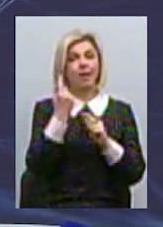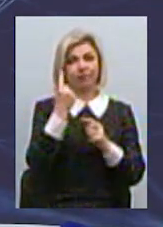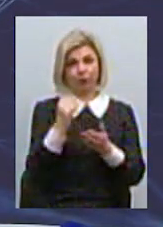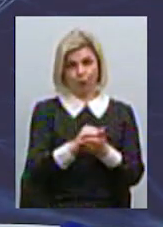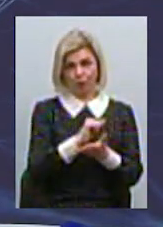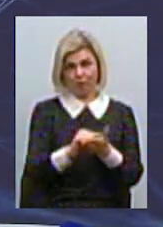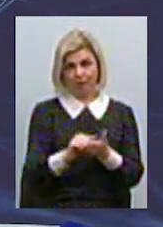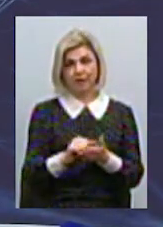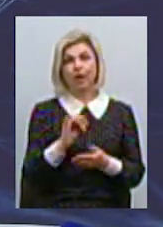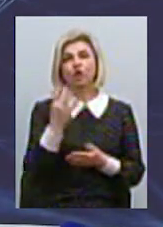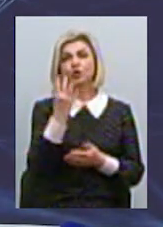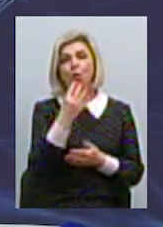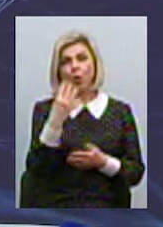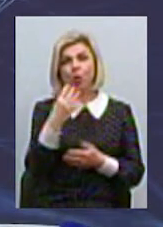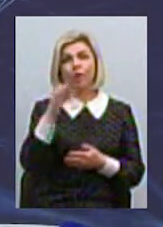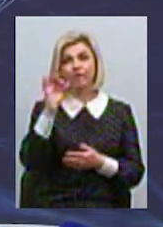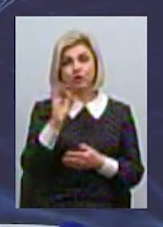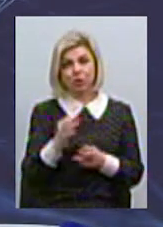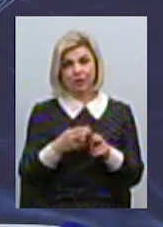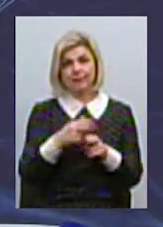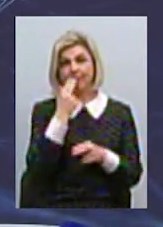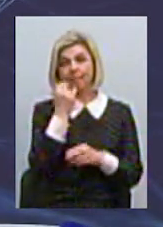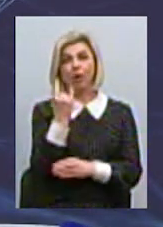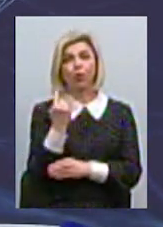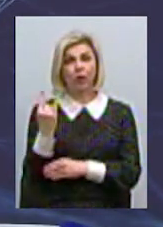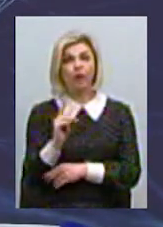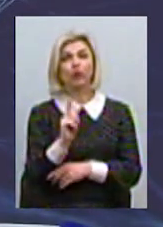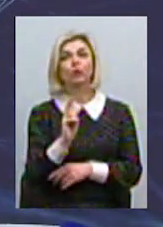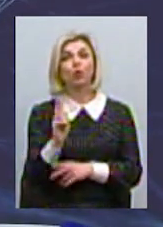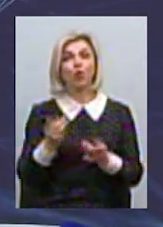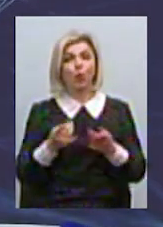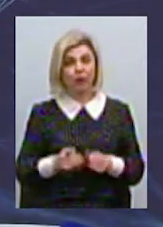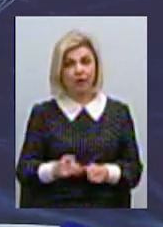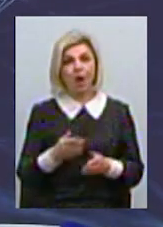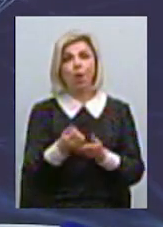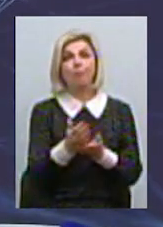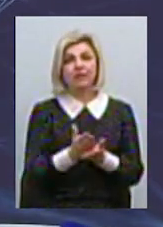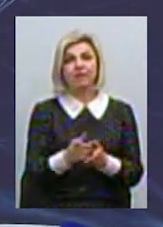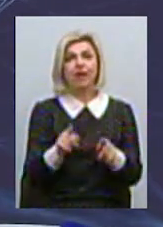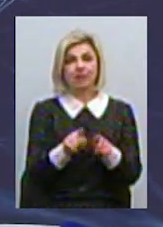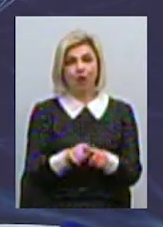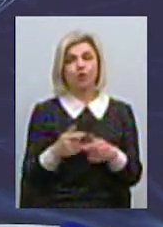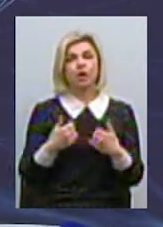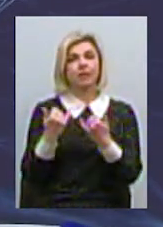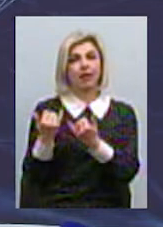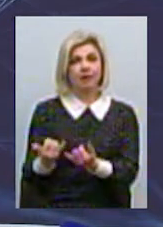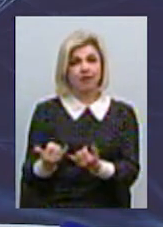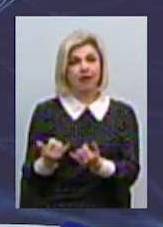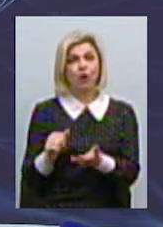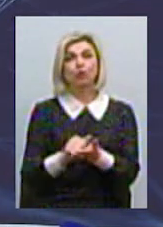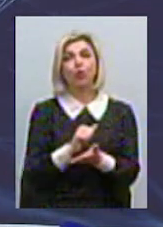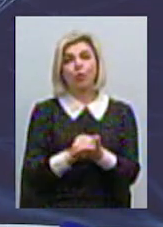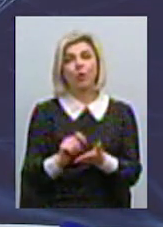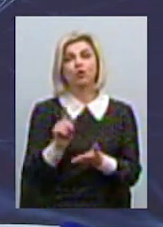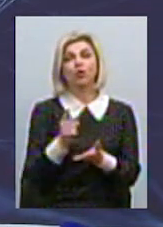того, 40% цих малюків, які народилися, ми забезпечимо також їм надання документу,